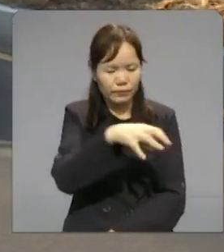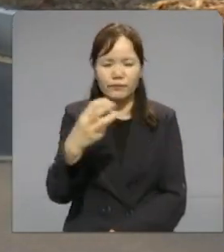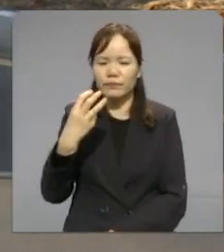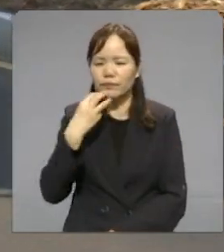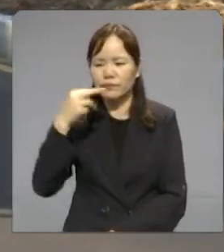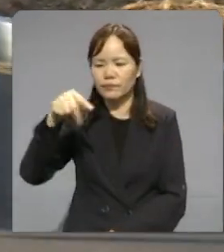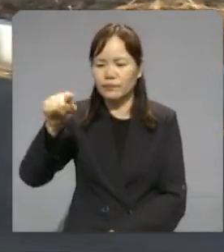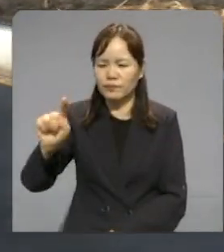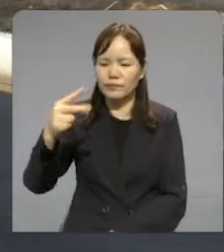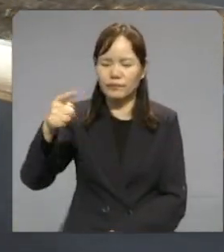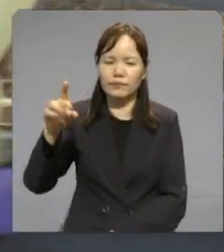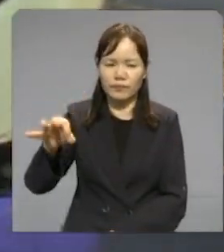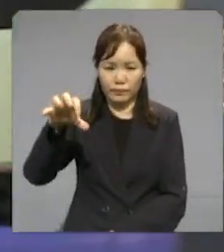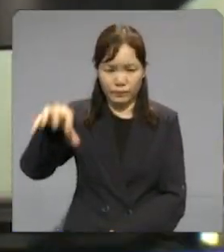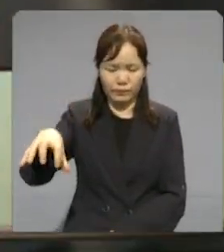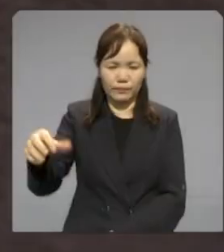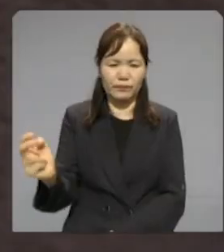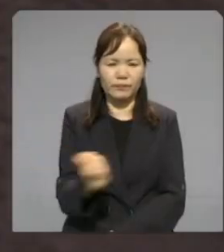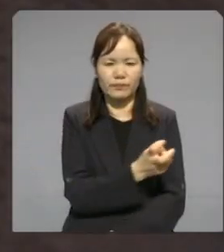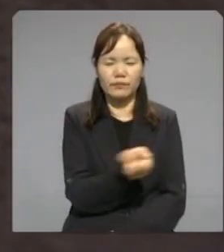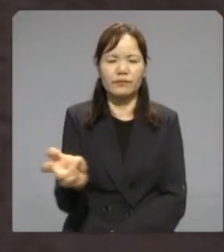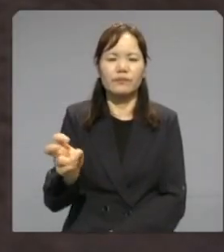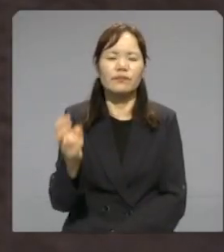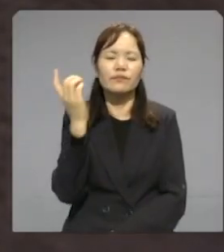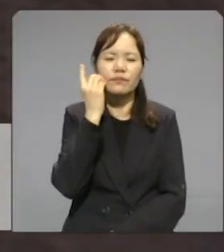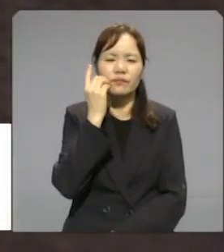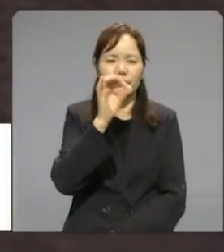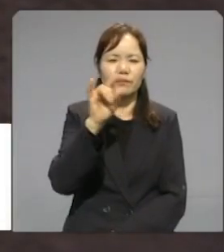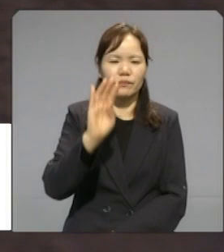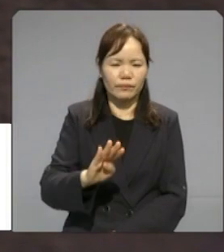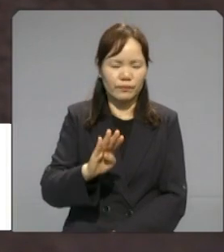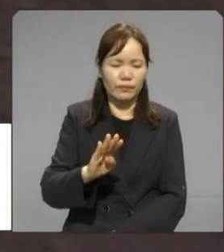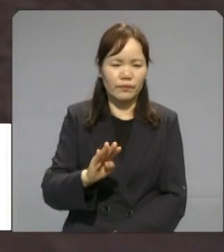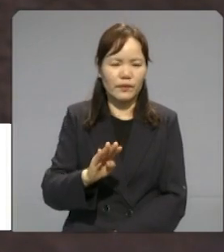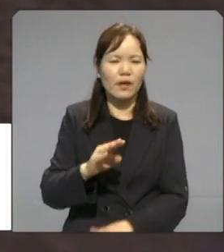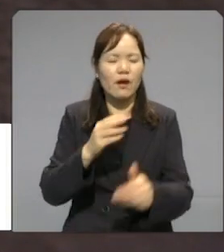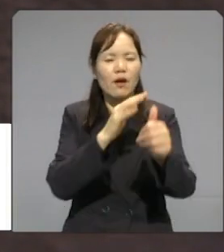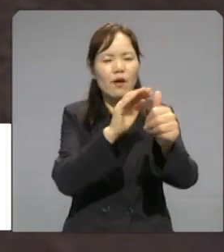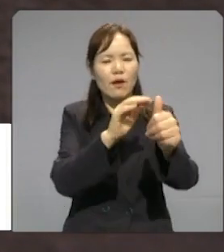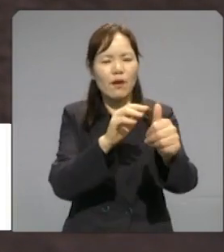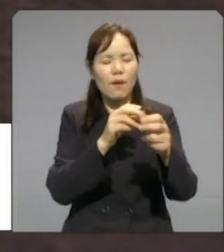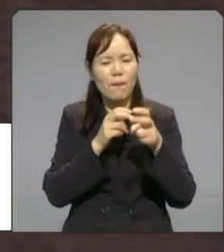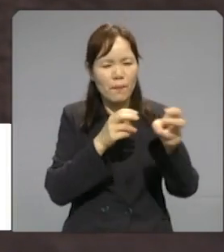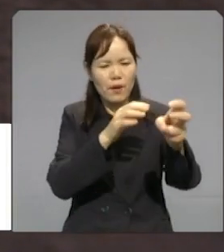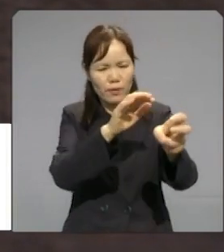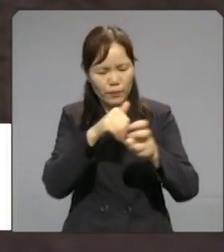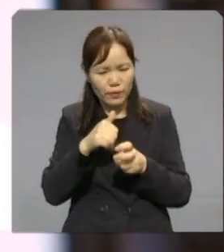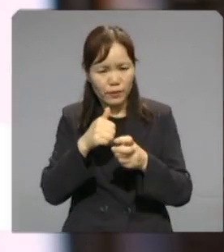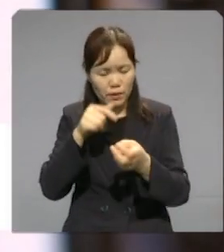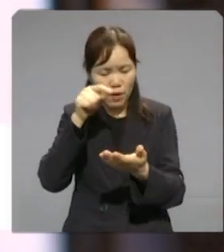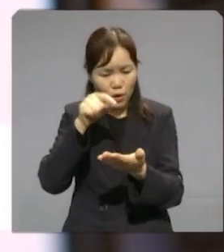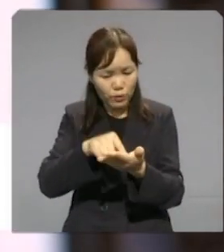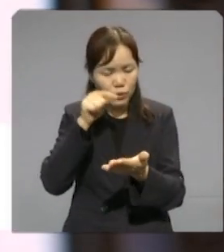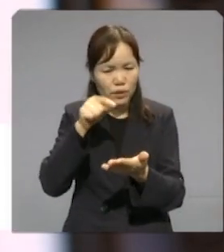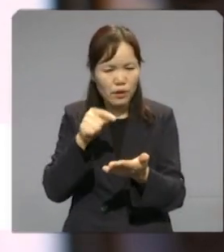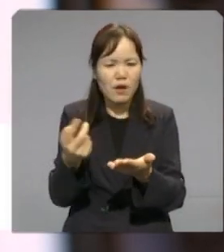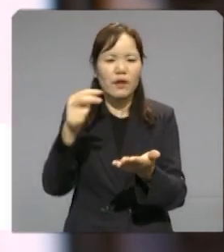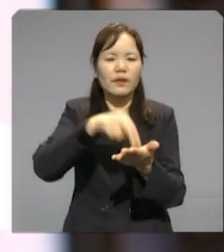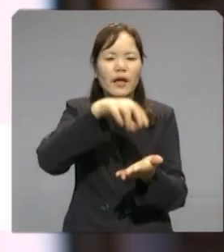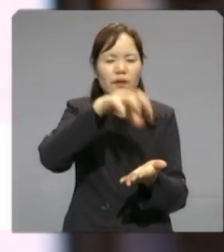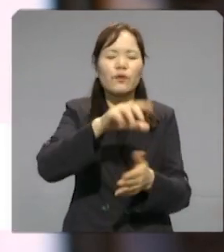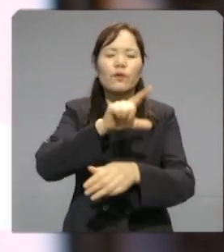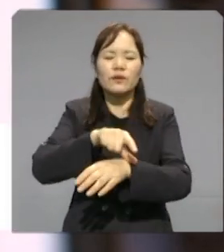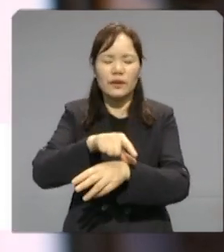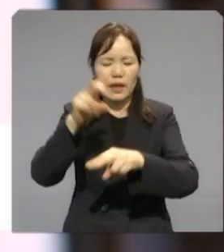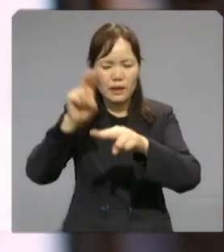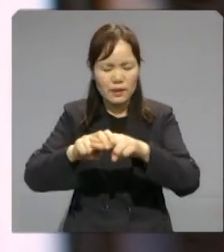서울 사당까지입니다. 휴대전화 애플리케이션에서 콜버스 예약을 누르면 버스 승차 위치와 탑승 시간,